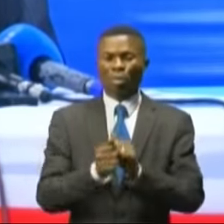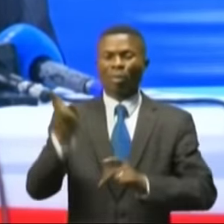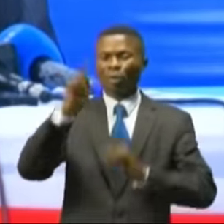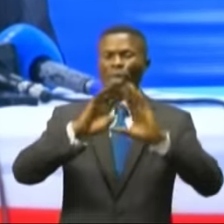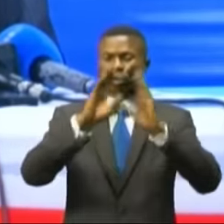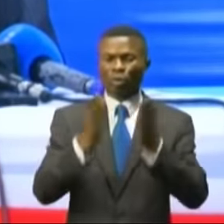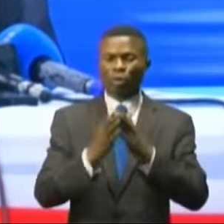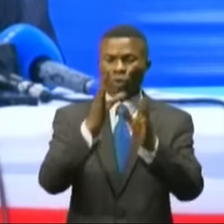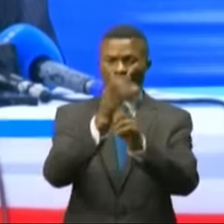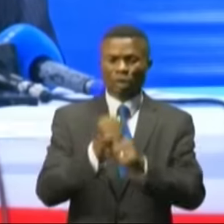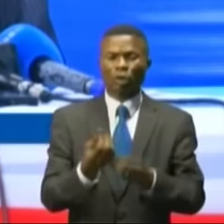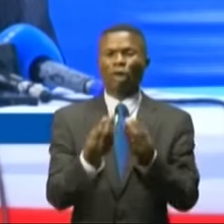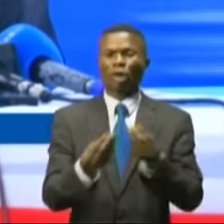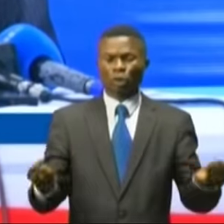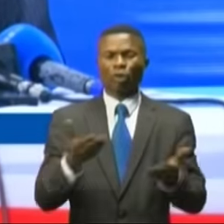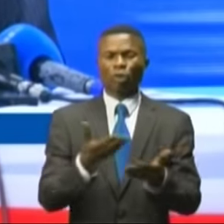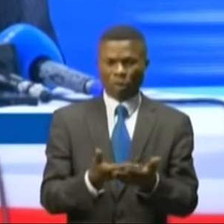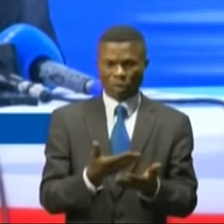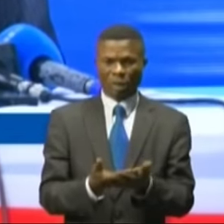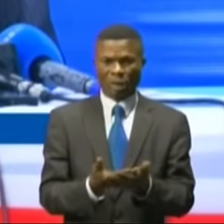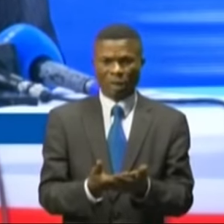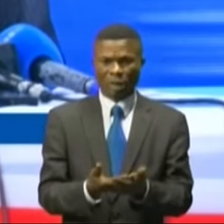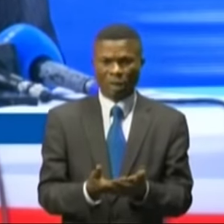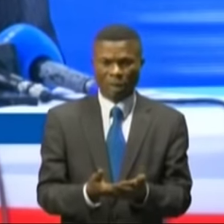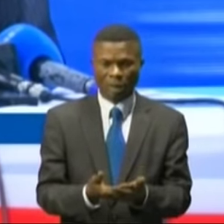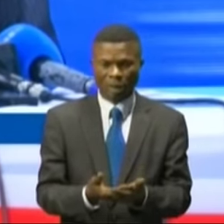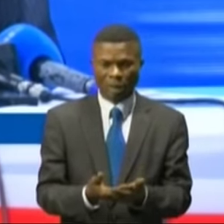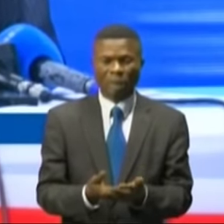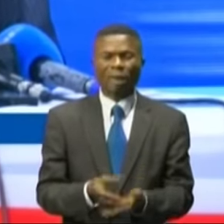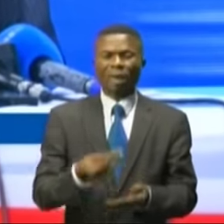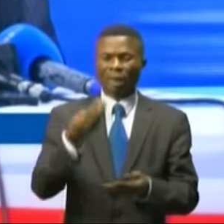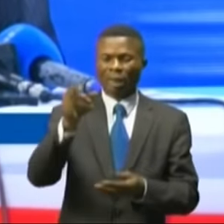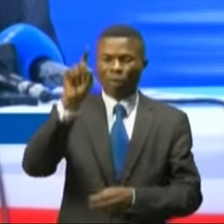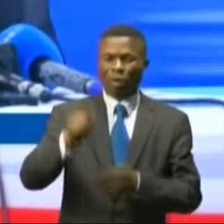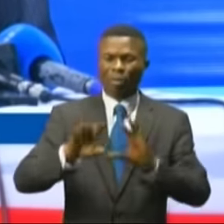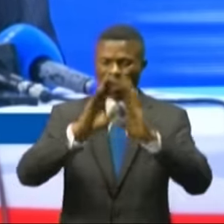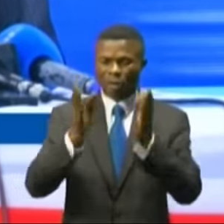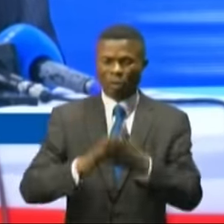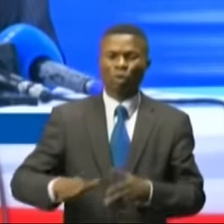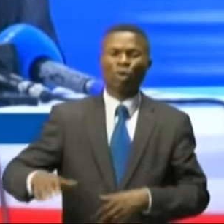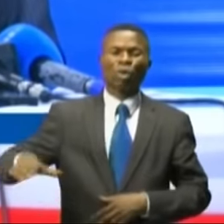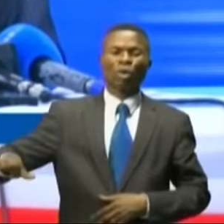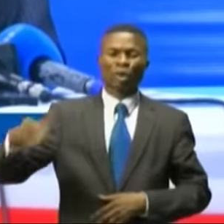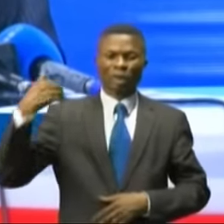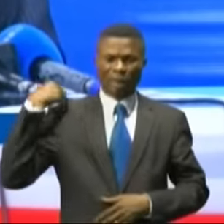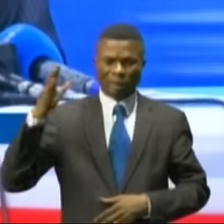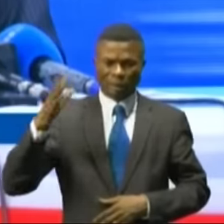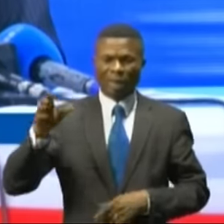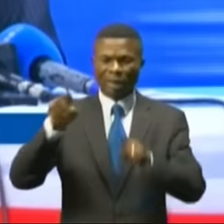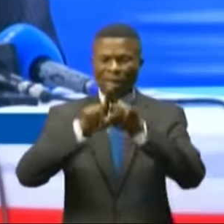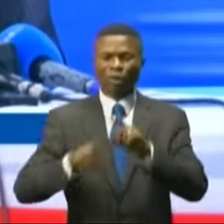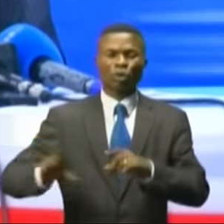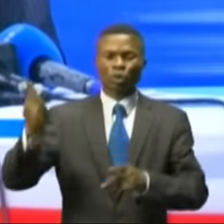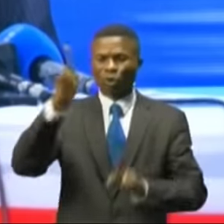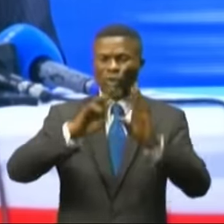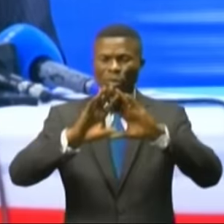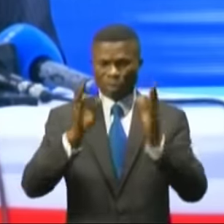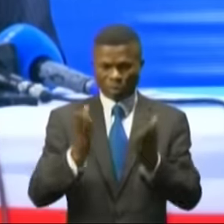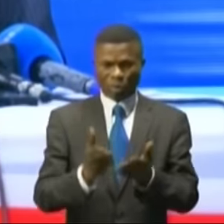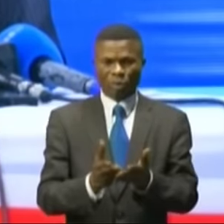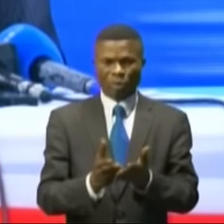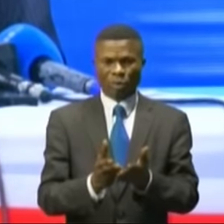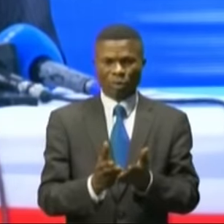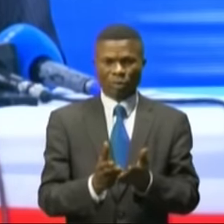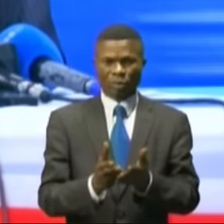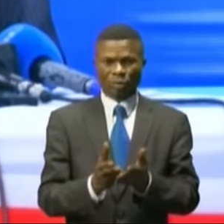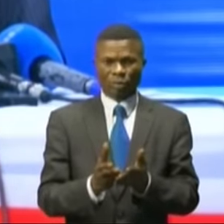et positionnement politique, ramenant en sorte de l'action de l'État, les amenant de seules compétences,